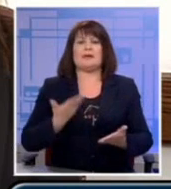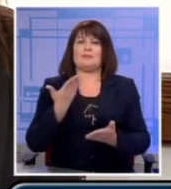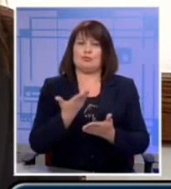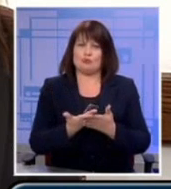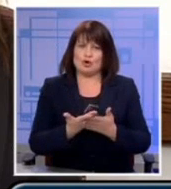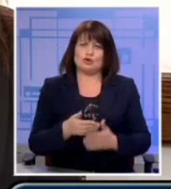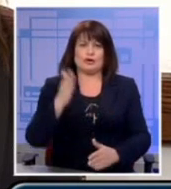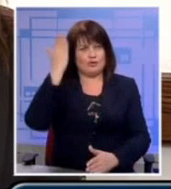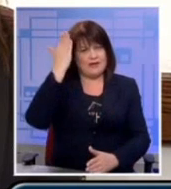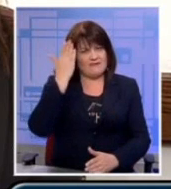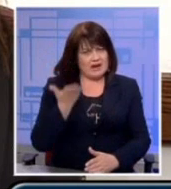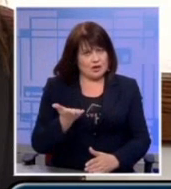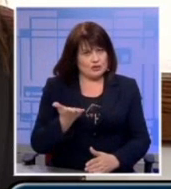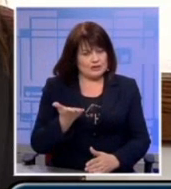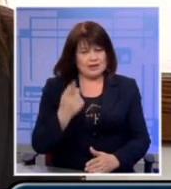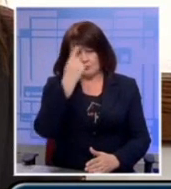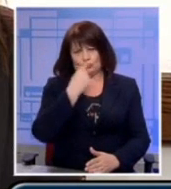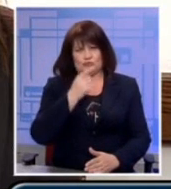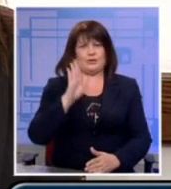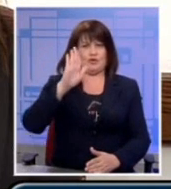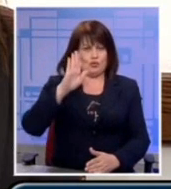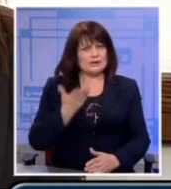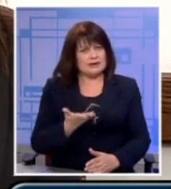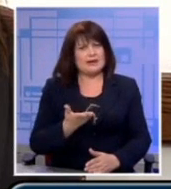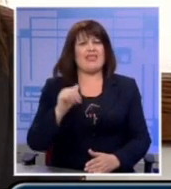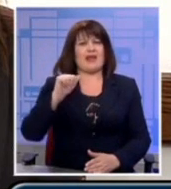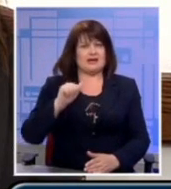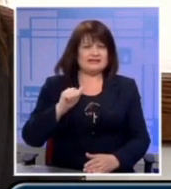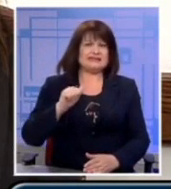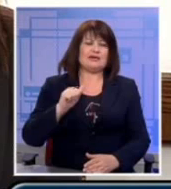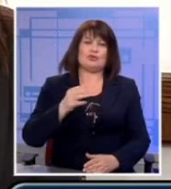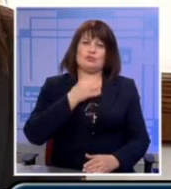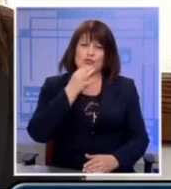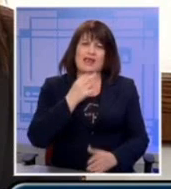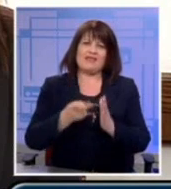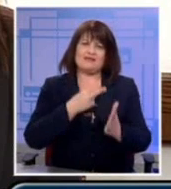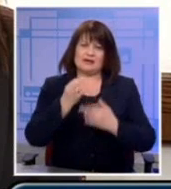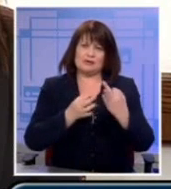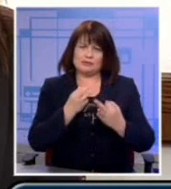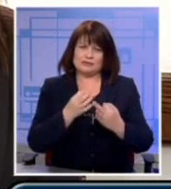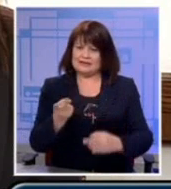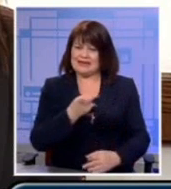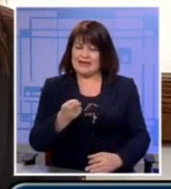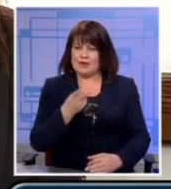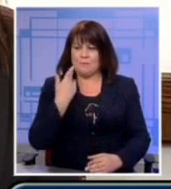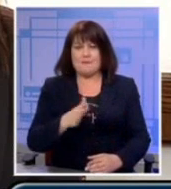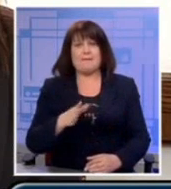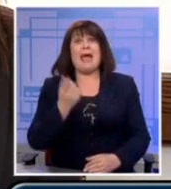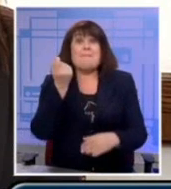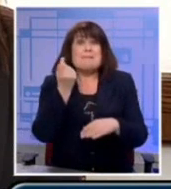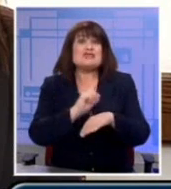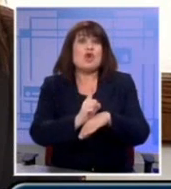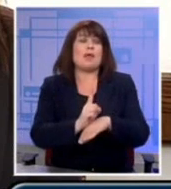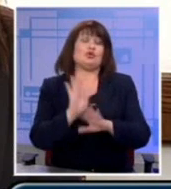και στην κυρία Κεφαλογιάννη που ζητεί επί προσωπικού και στον κύριο Αθανασίου που ζητεί να δευτερολογήσει και οι δύο έχετε μιλήσει. Εγώ σε μισό λεπτό